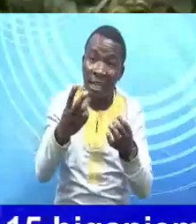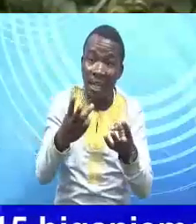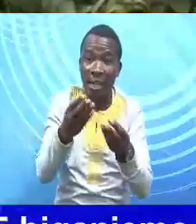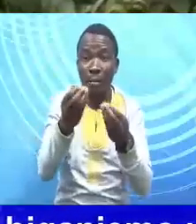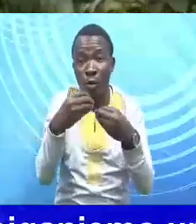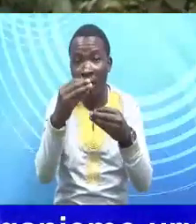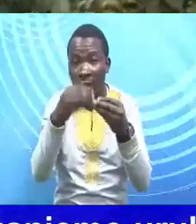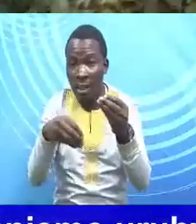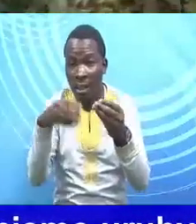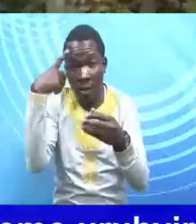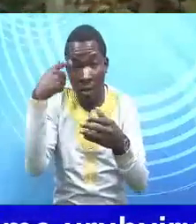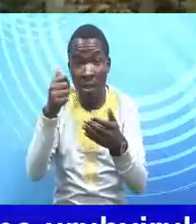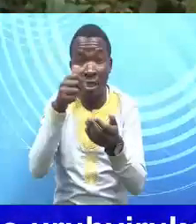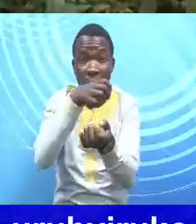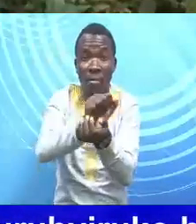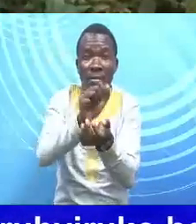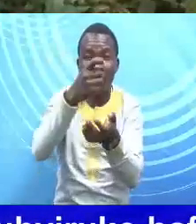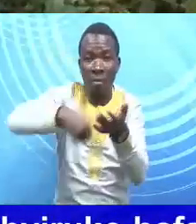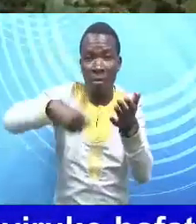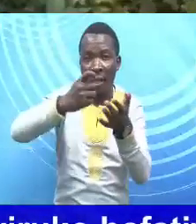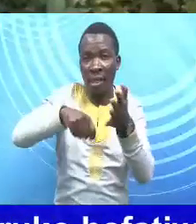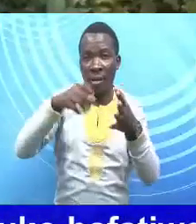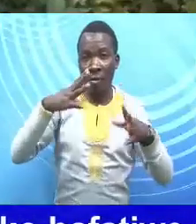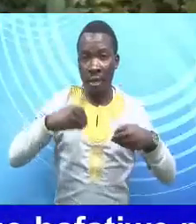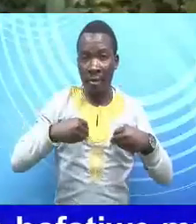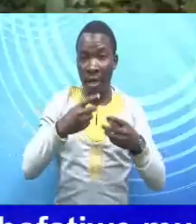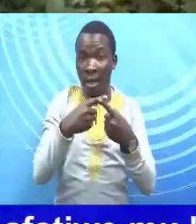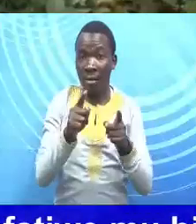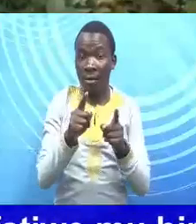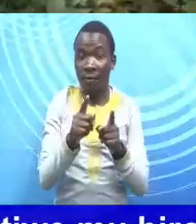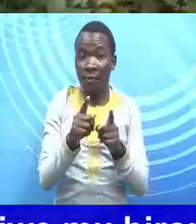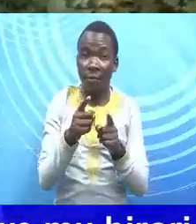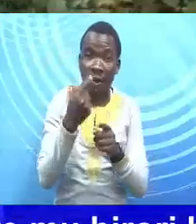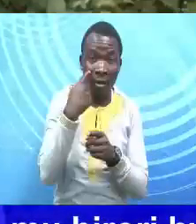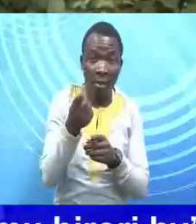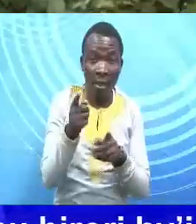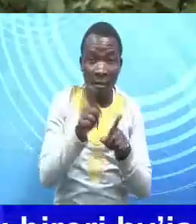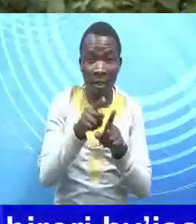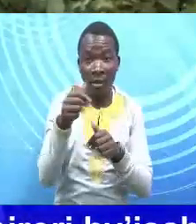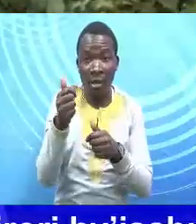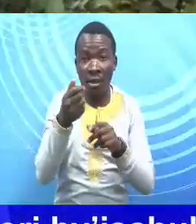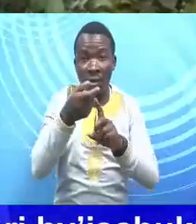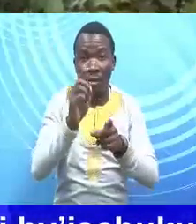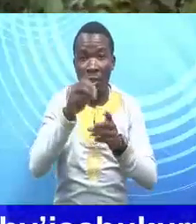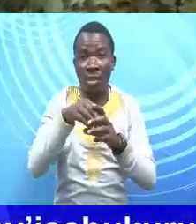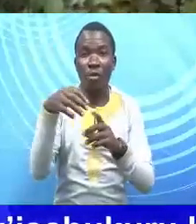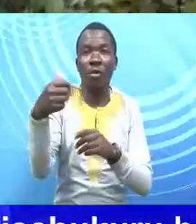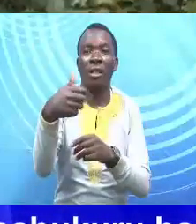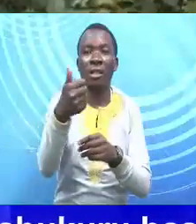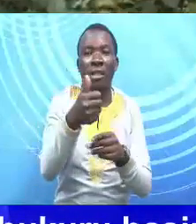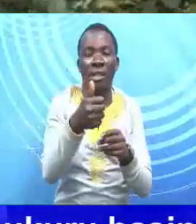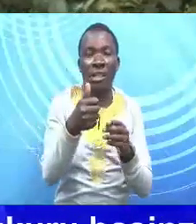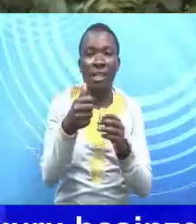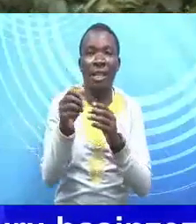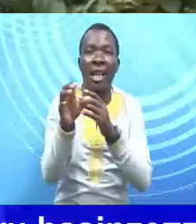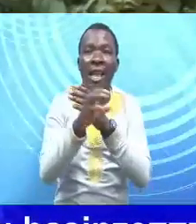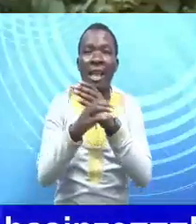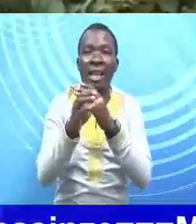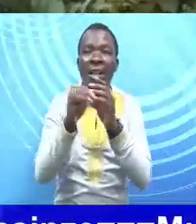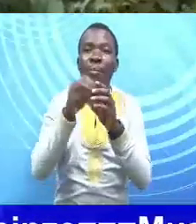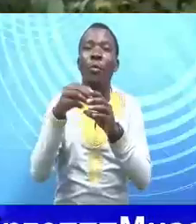amande mwaduca uretse ko nta amande mwaduca bitewe nuko byemewe twari tuje kugura ko nimba hano kuko abandi bari baturutse mu wundi mu kandi kagari kandi no mu